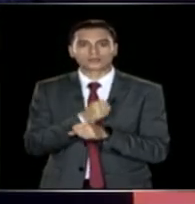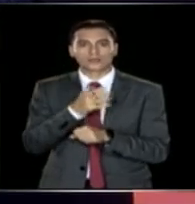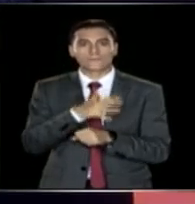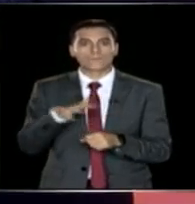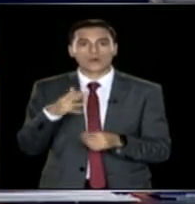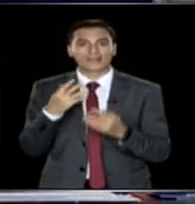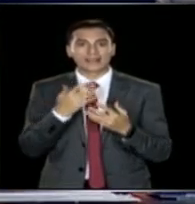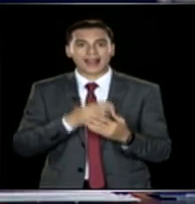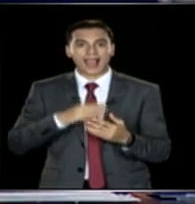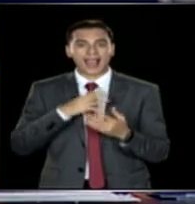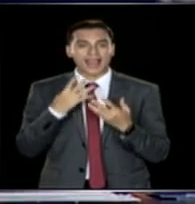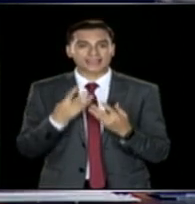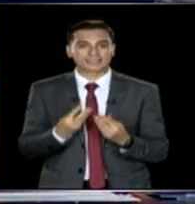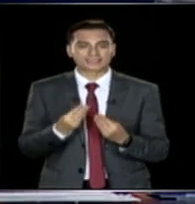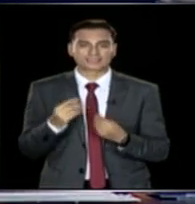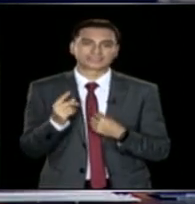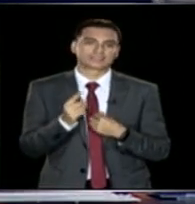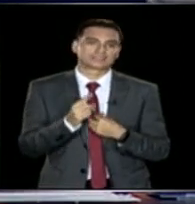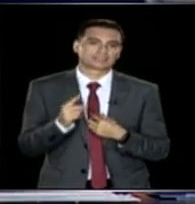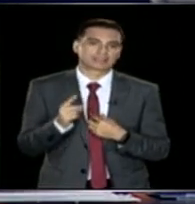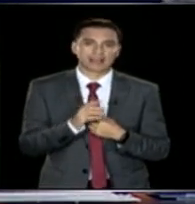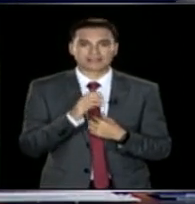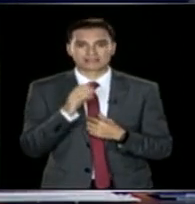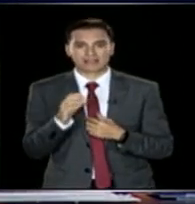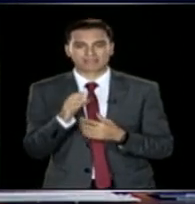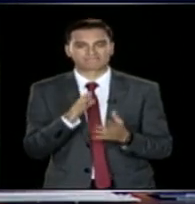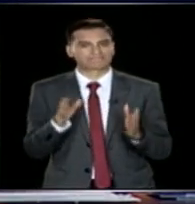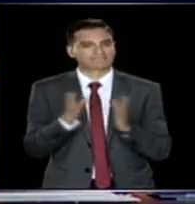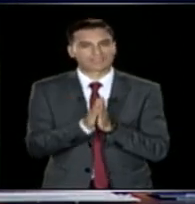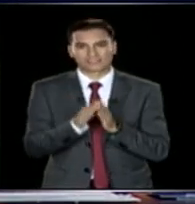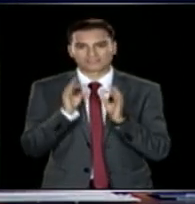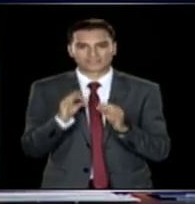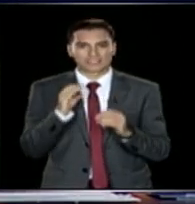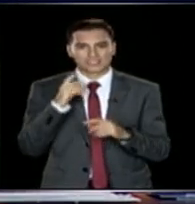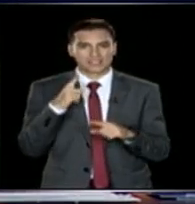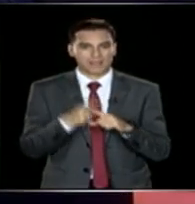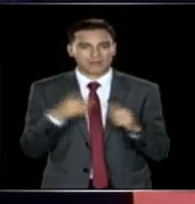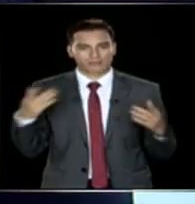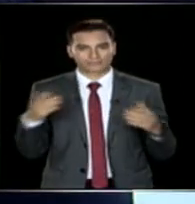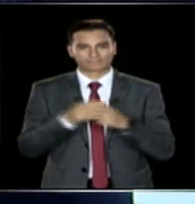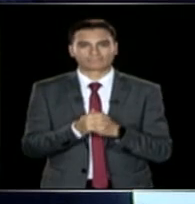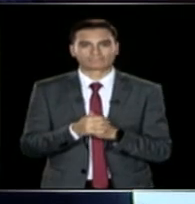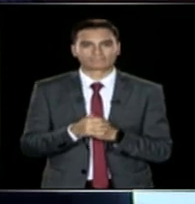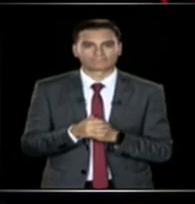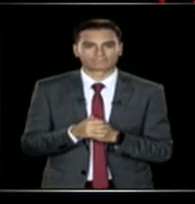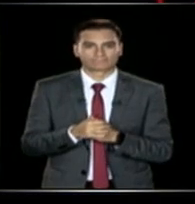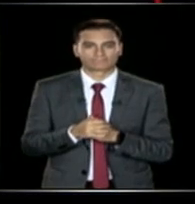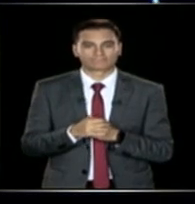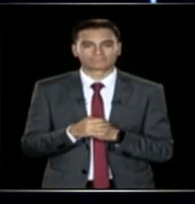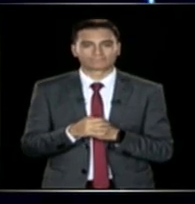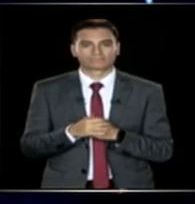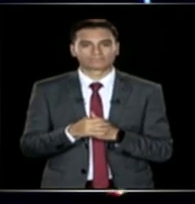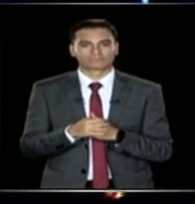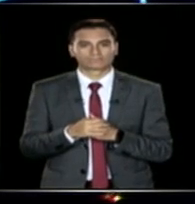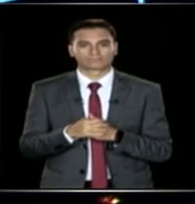الهادي. المحيط الهادي، للأسف الشديد إجابة خاطئة.